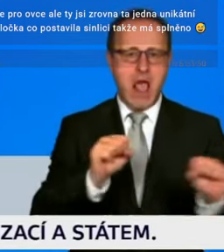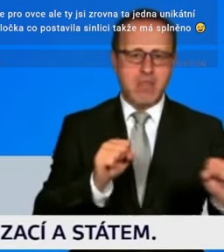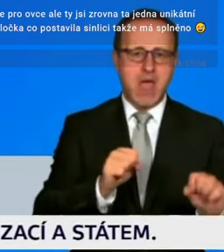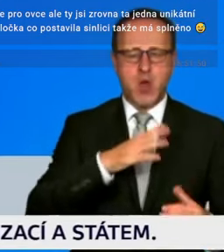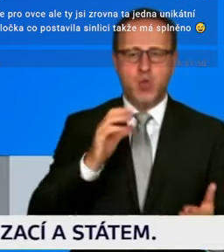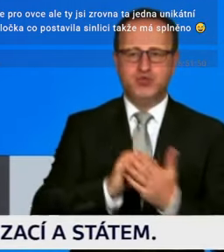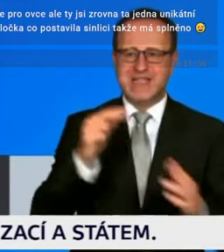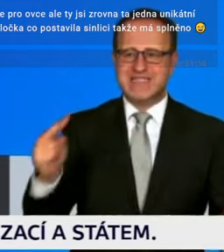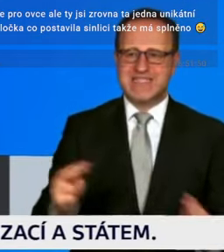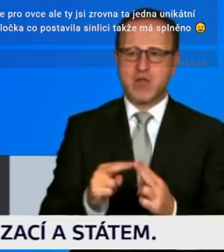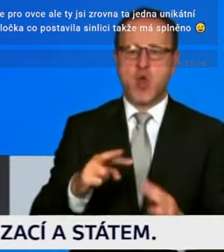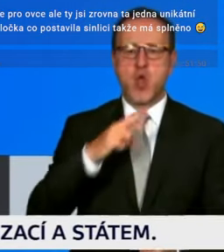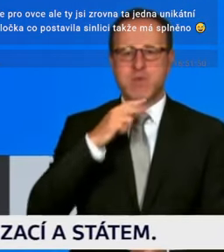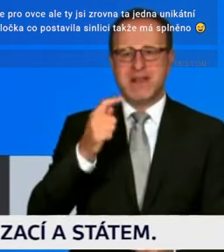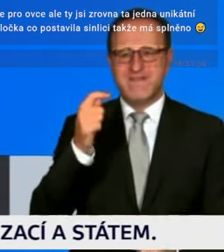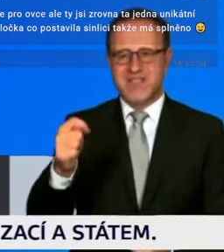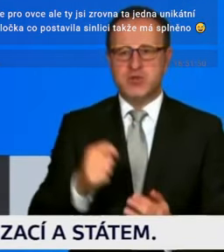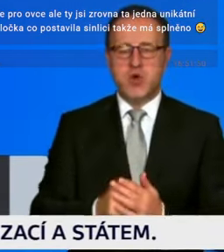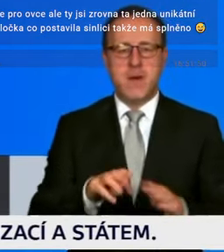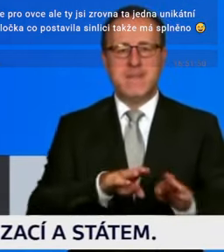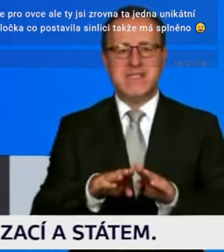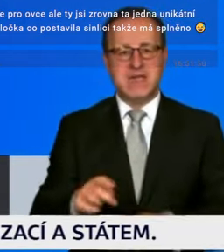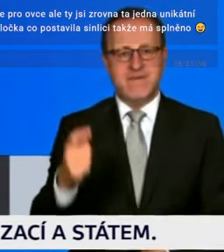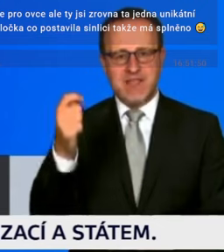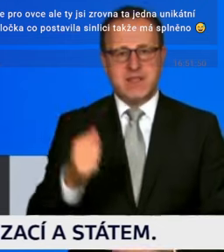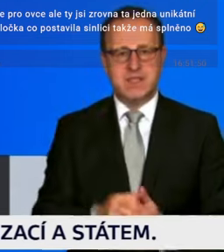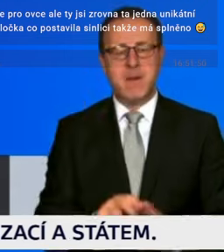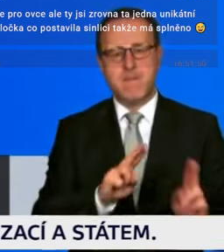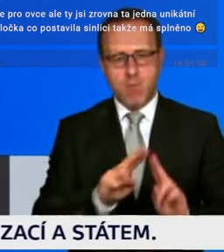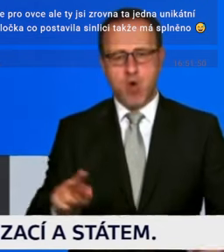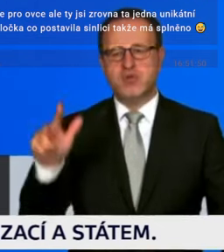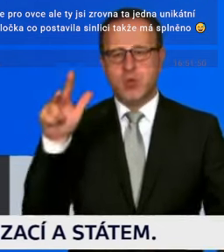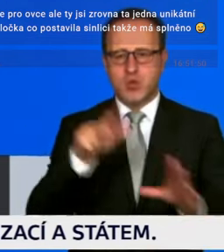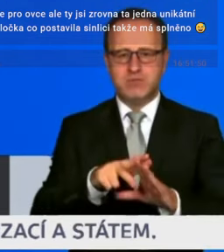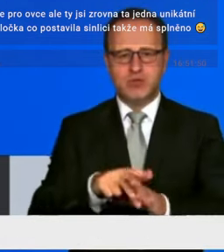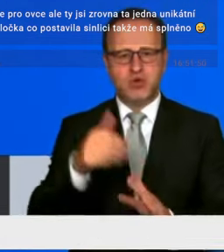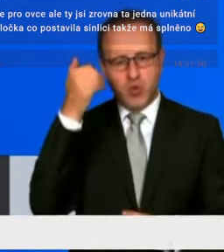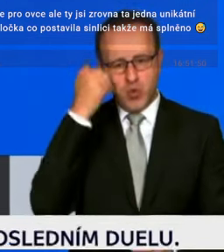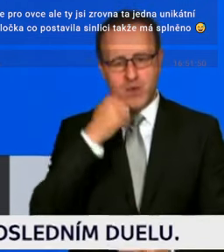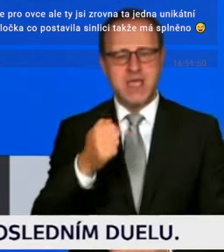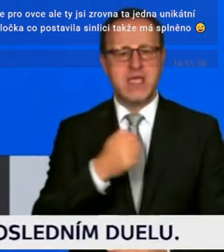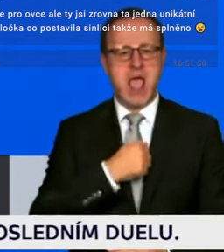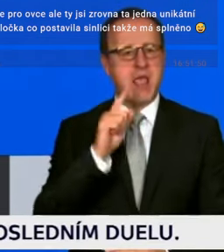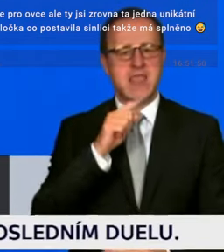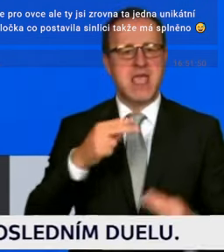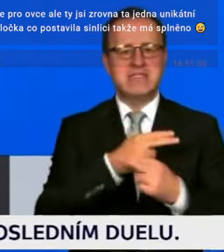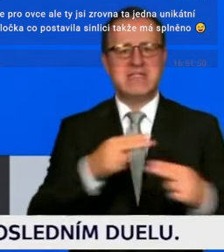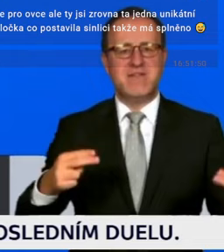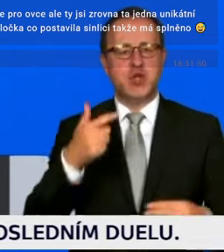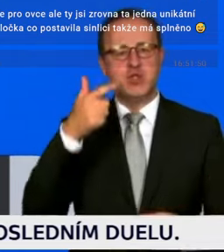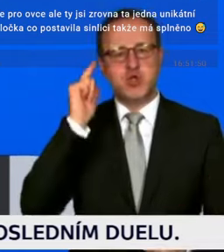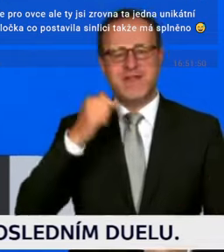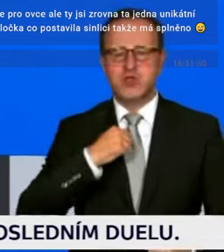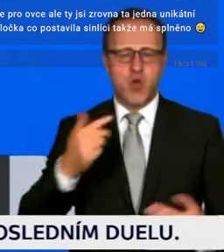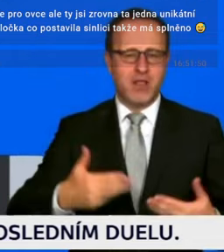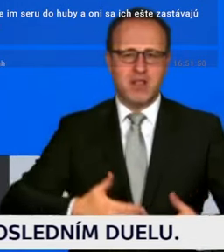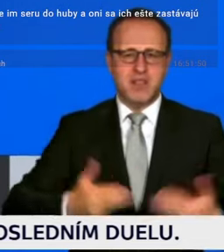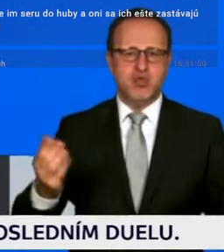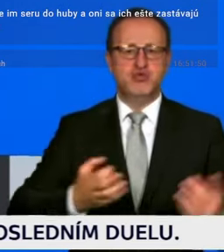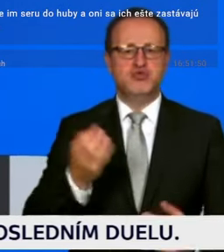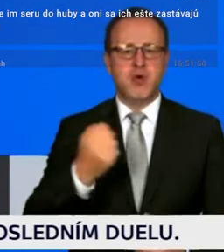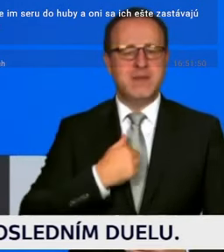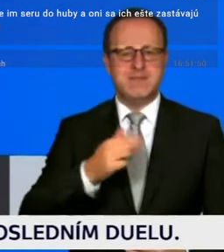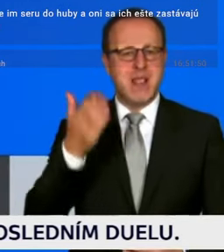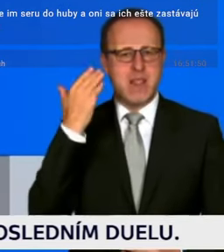stretol s róbertom Ficom eh s ministrom financií a môžem garantovať občanom že by som nezaviazal Slovensko k ničomu eh čo by sme